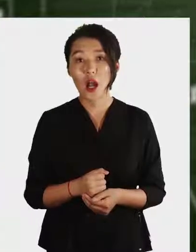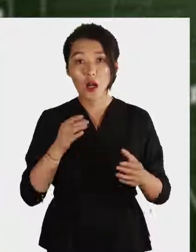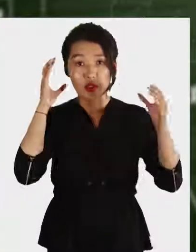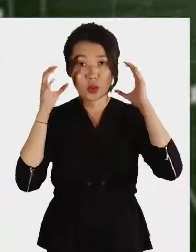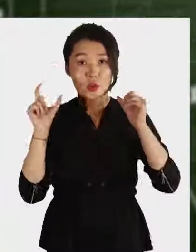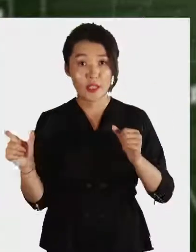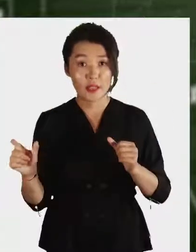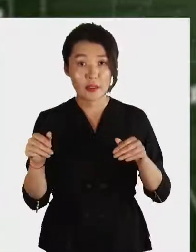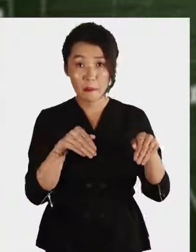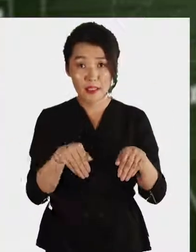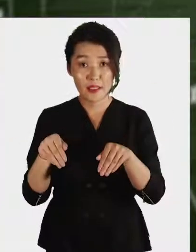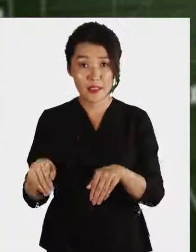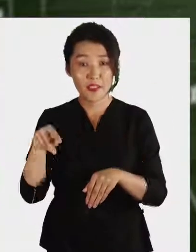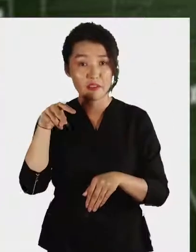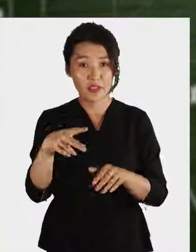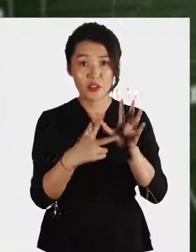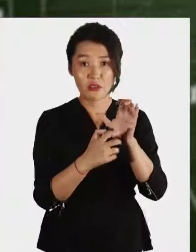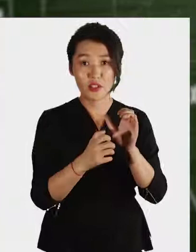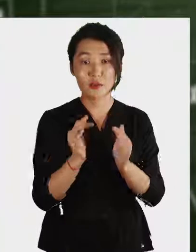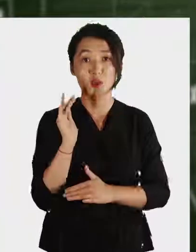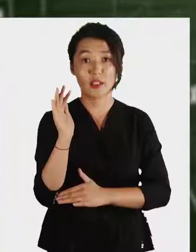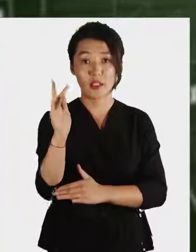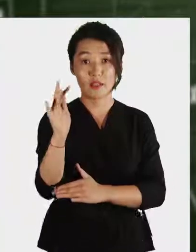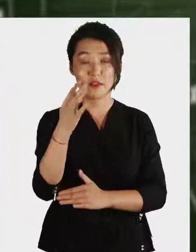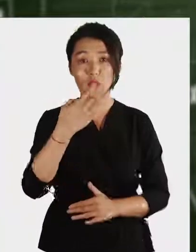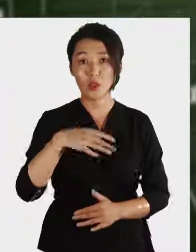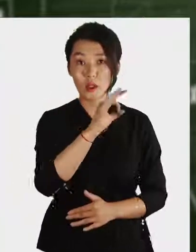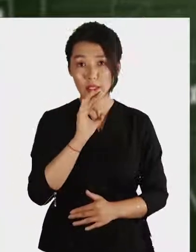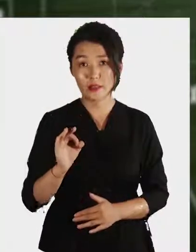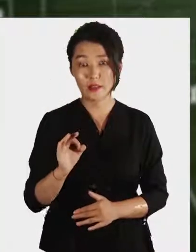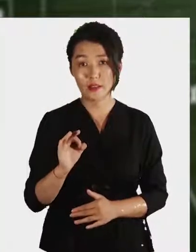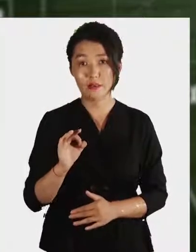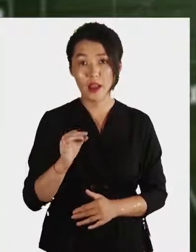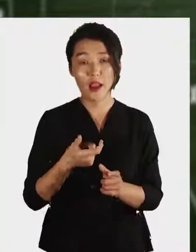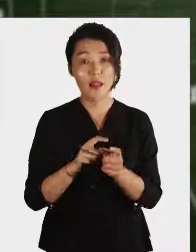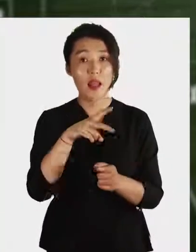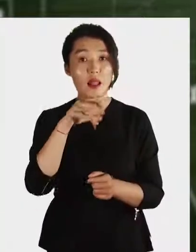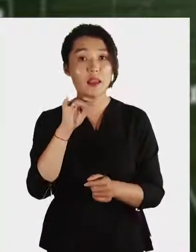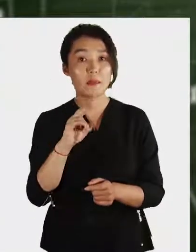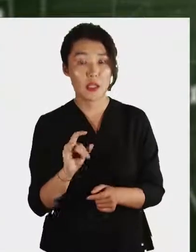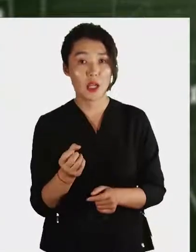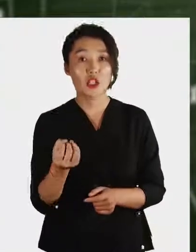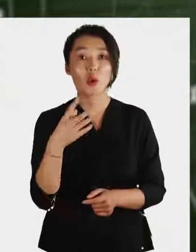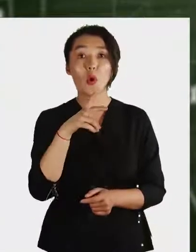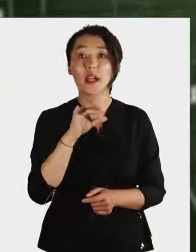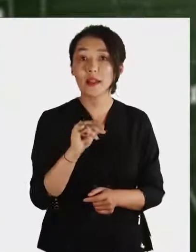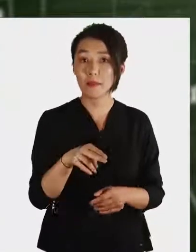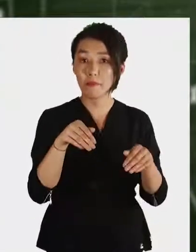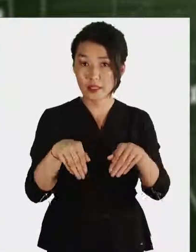посадили 2800 деревьев, 40% из них липы. Сколько лип посадили